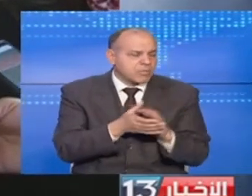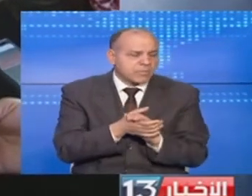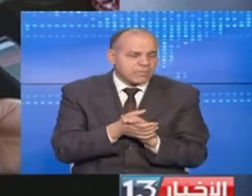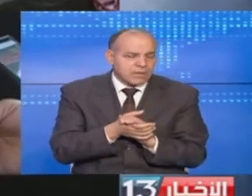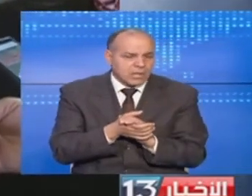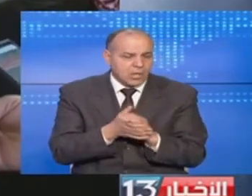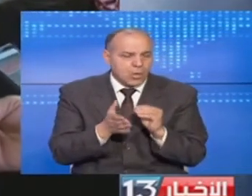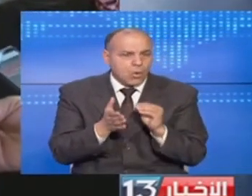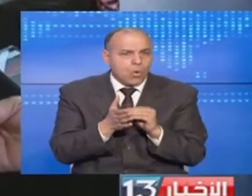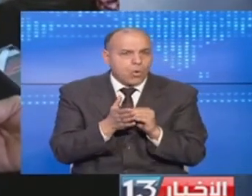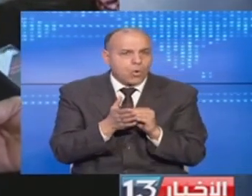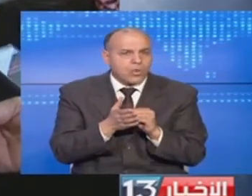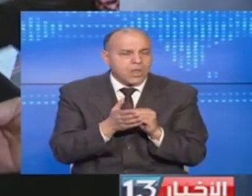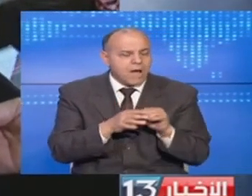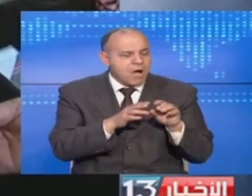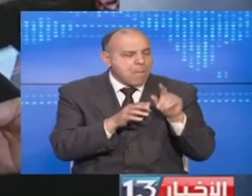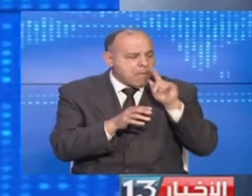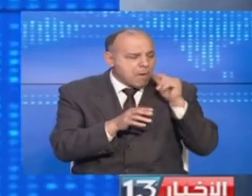اه الفاقده